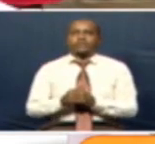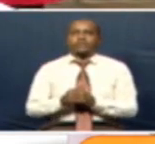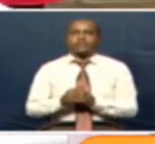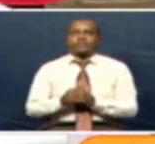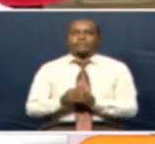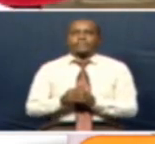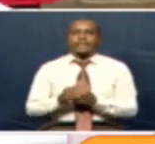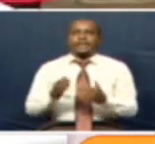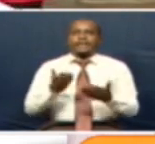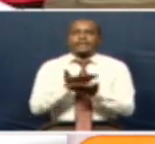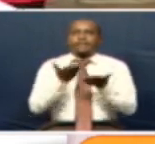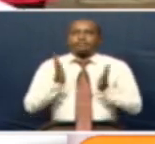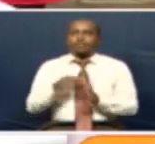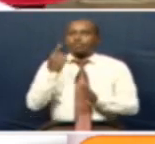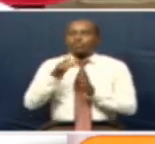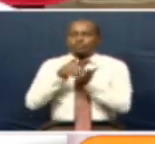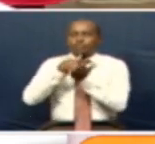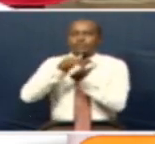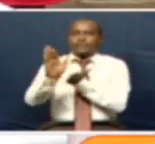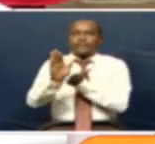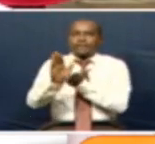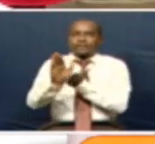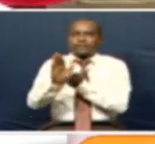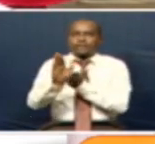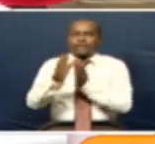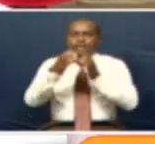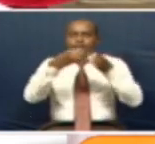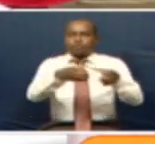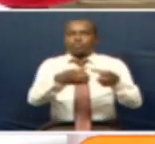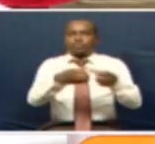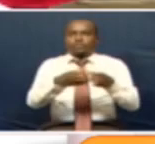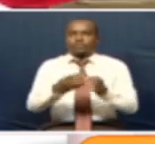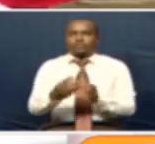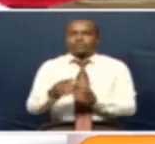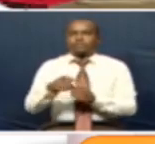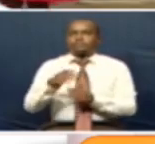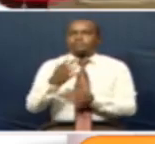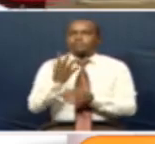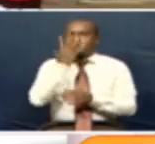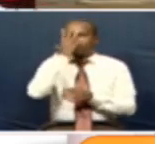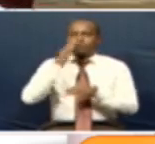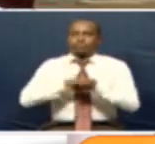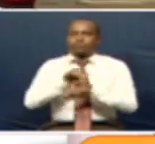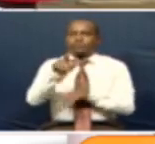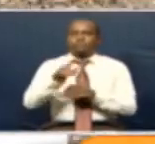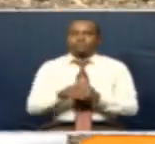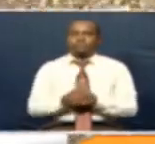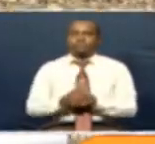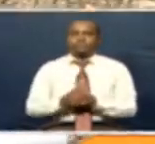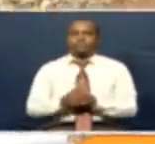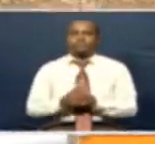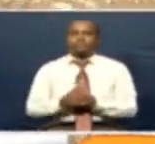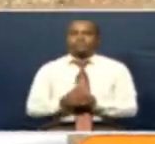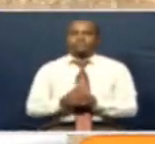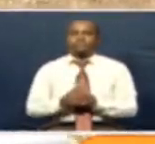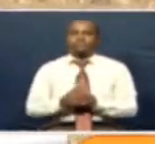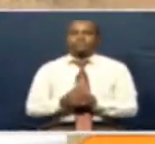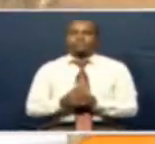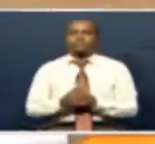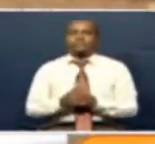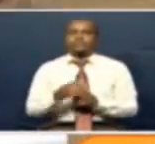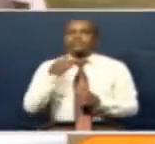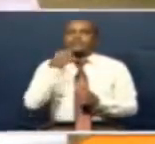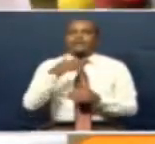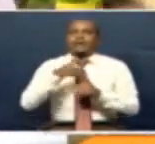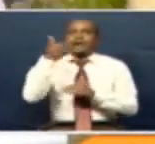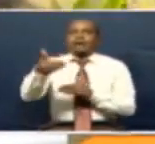And whoever dispatched those people because they were dispatched, shame on him. Shame on him. Inadaiwa kuwa